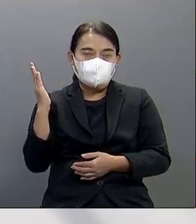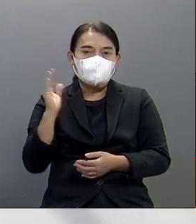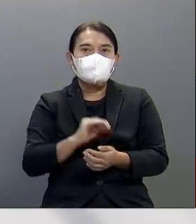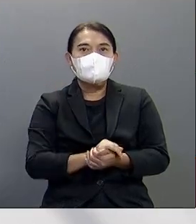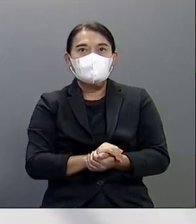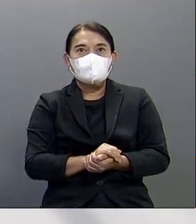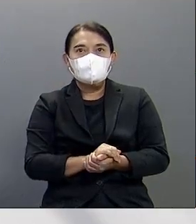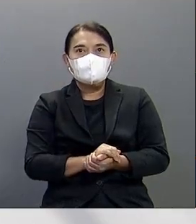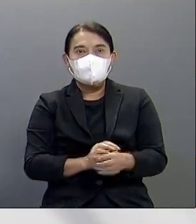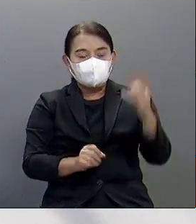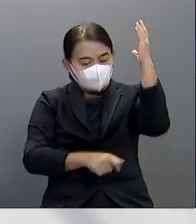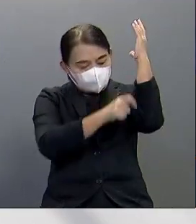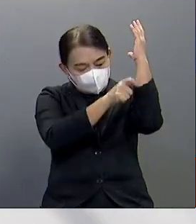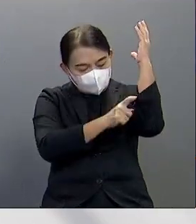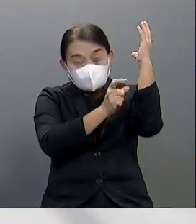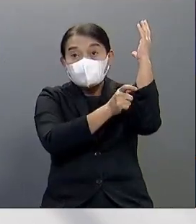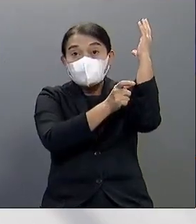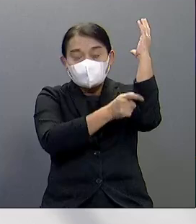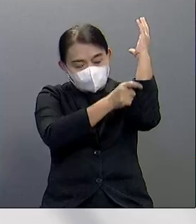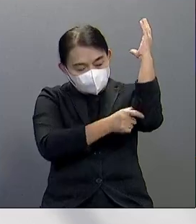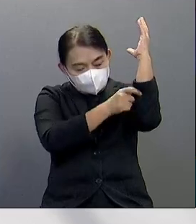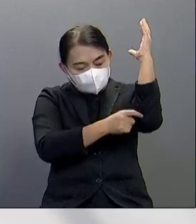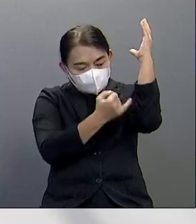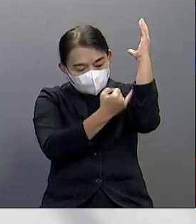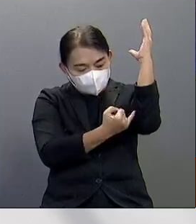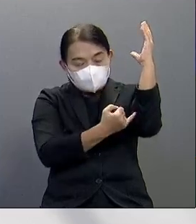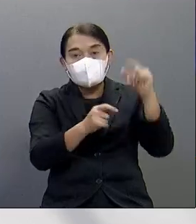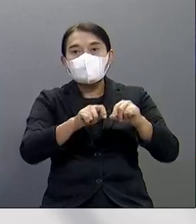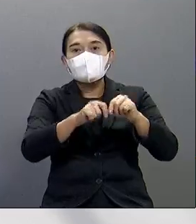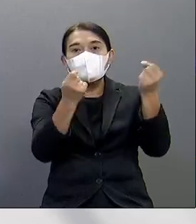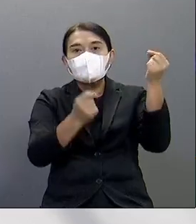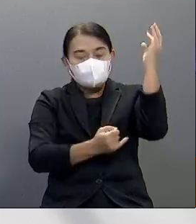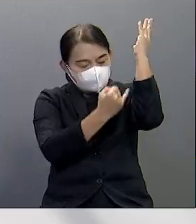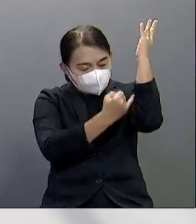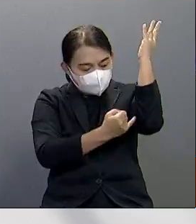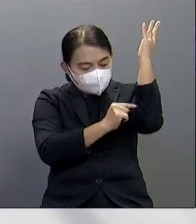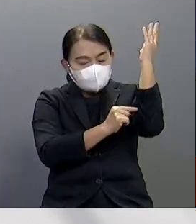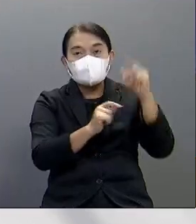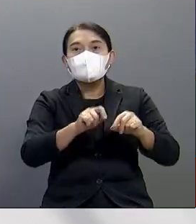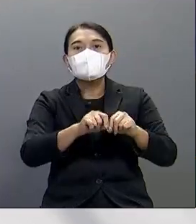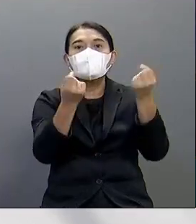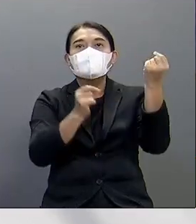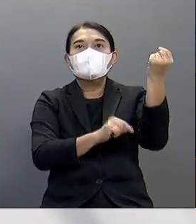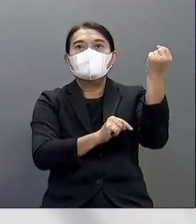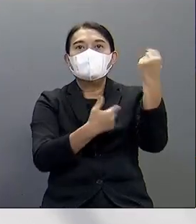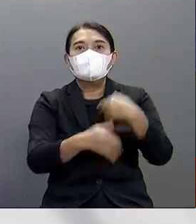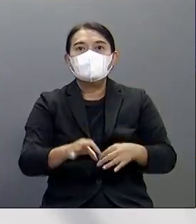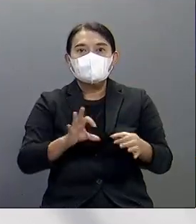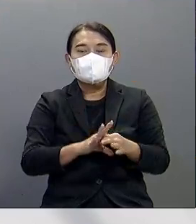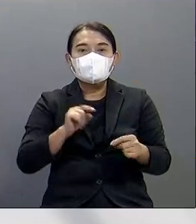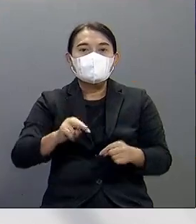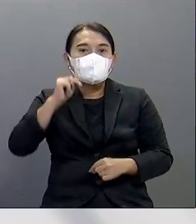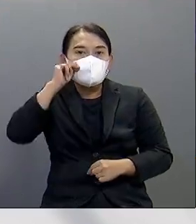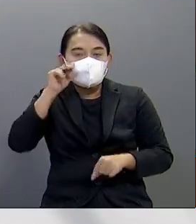เสาไฟต้นนี้เราดูว่าอาจจะเป็นสายที่มันขาดแล้วก็มันอาจจะส่วนหนึ่งด้วยความชื้นด้วยนะครับทำ